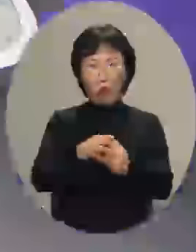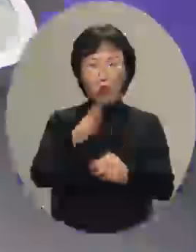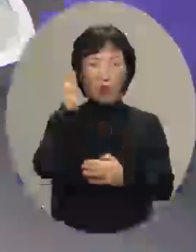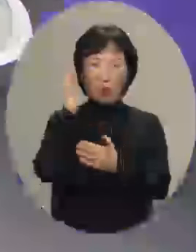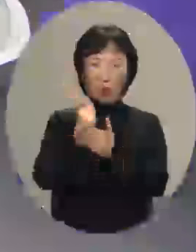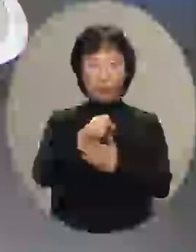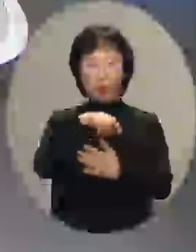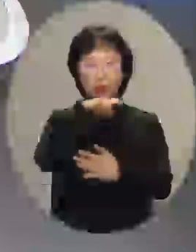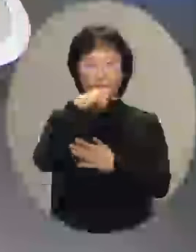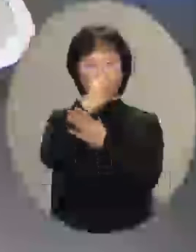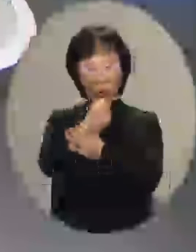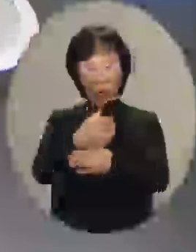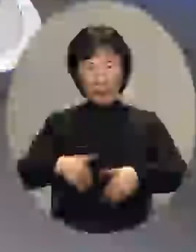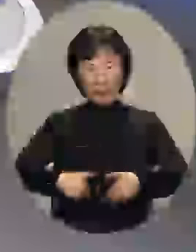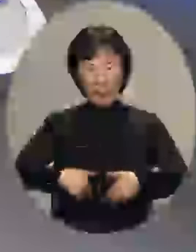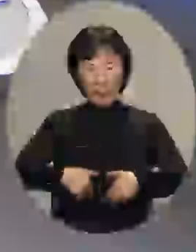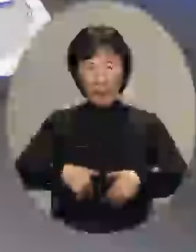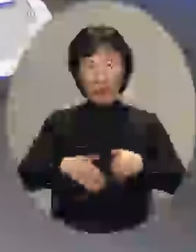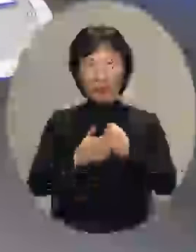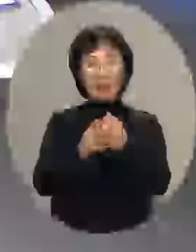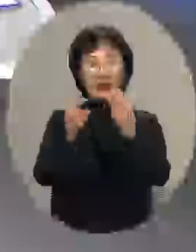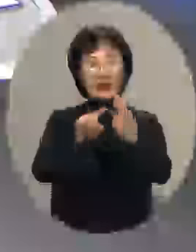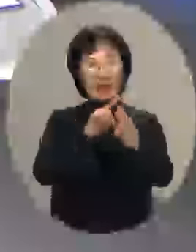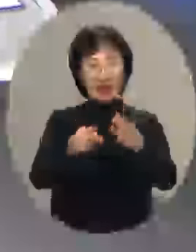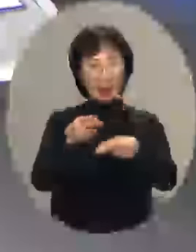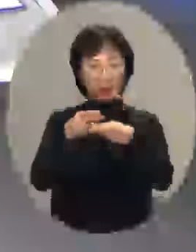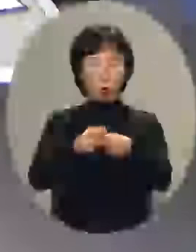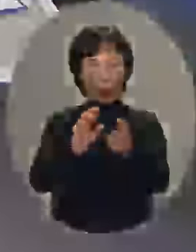여기서 마무리하도록 하겠습니다. 세 분의 주도권 토론 이렇게 마무리하고요.